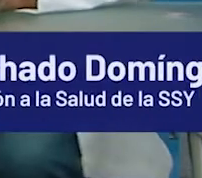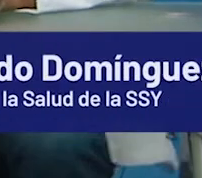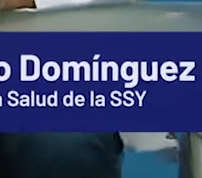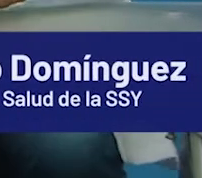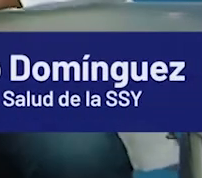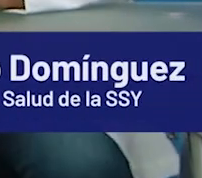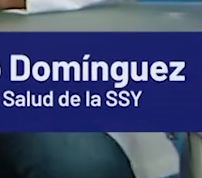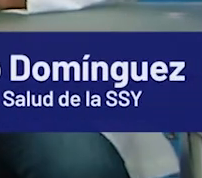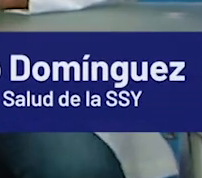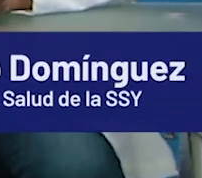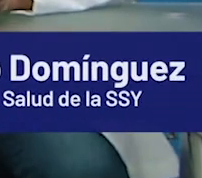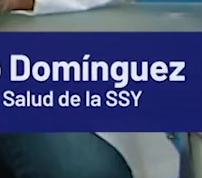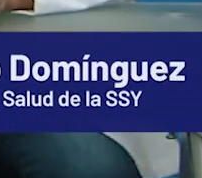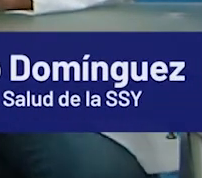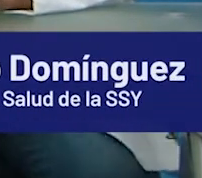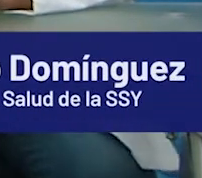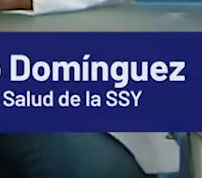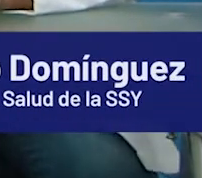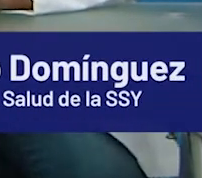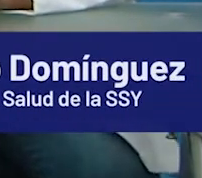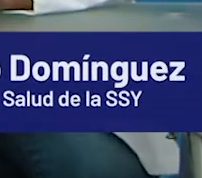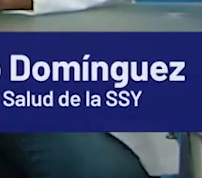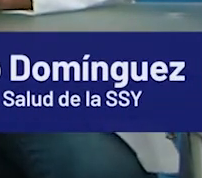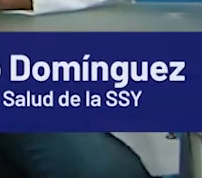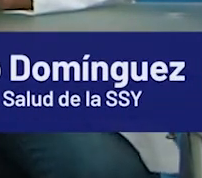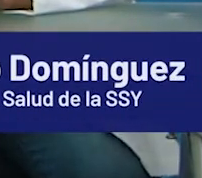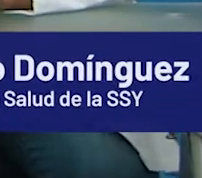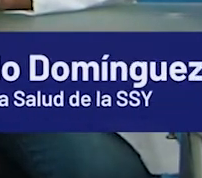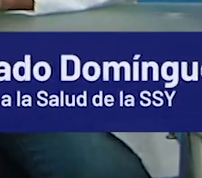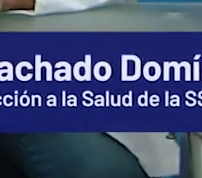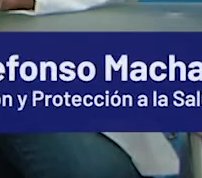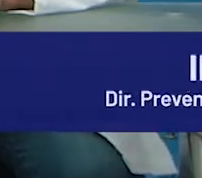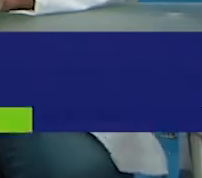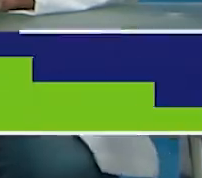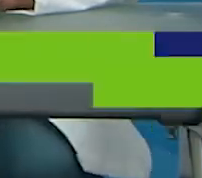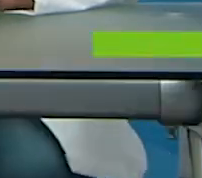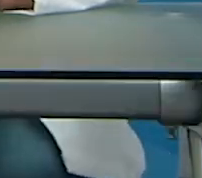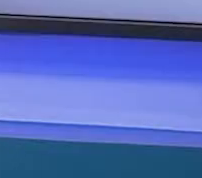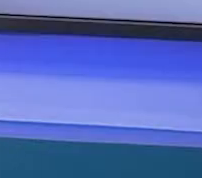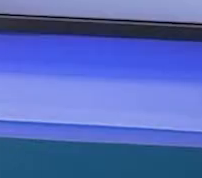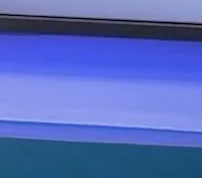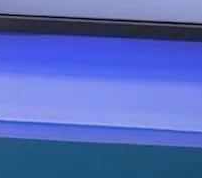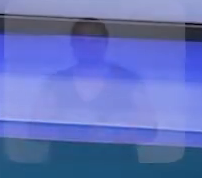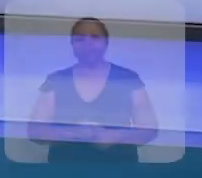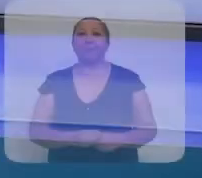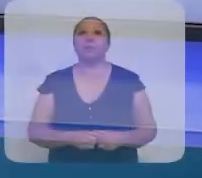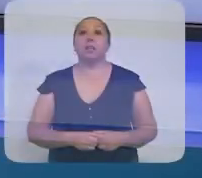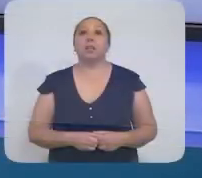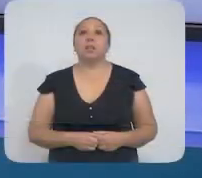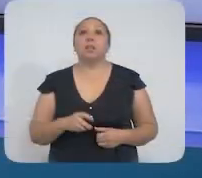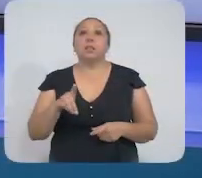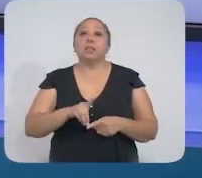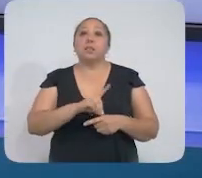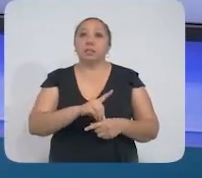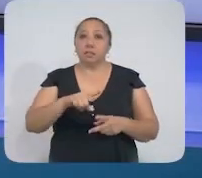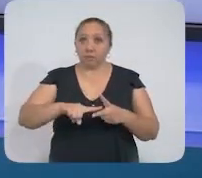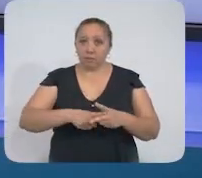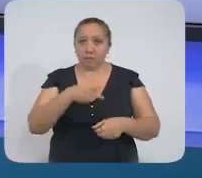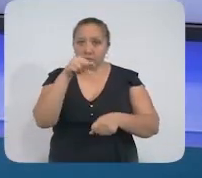Yutsilchilik inter. Ikaitza wohelter utzololil bishu bingle kohandil COVID-19 heshu betal